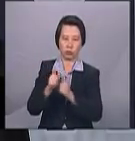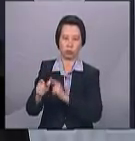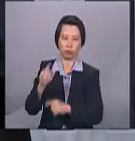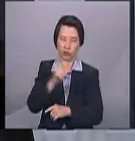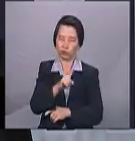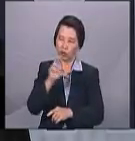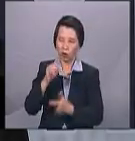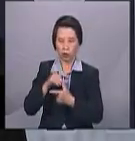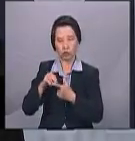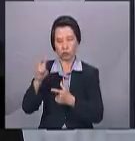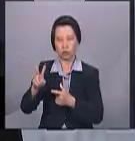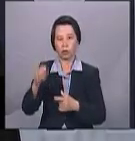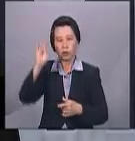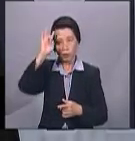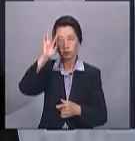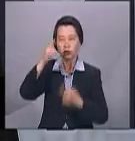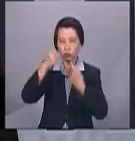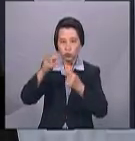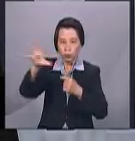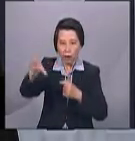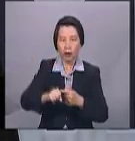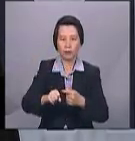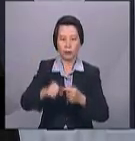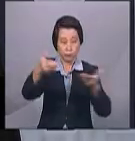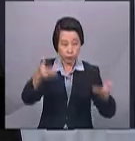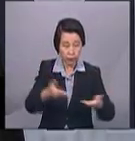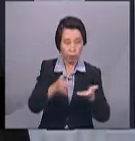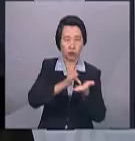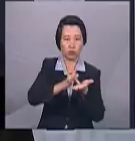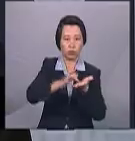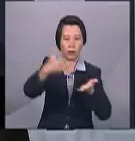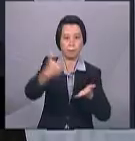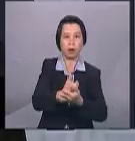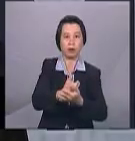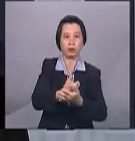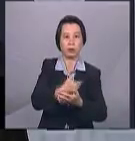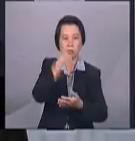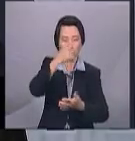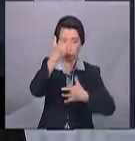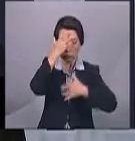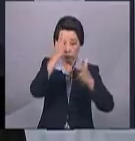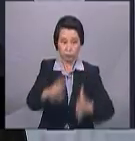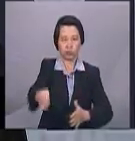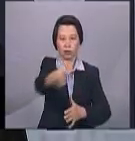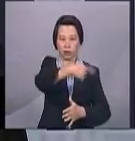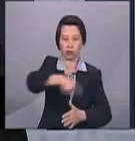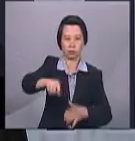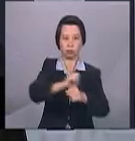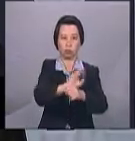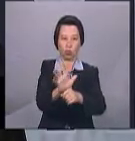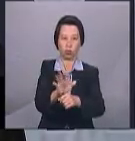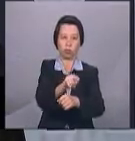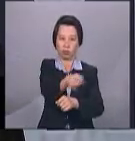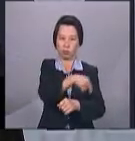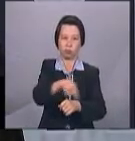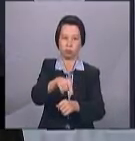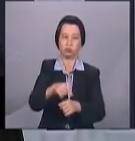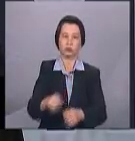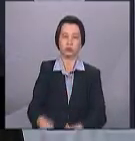kita akan cuba ambil perkenalkan ubat baru ini untuk pesakit-pesakit COVID kita.